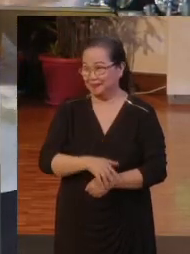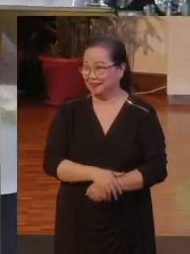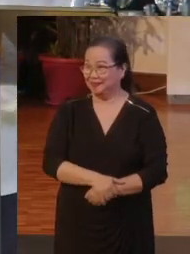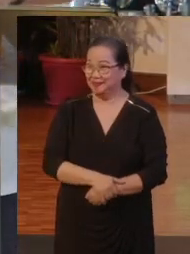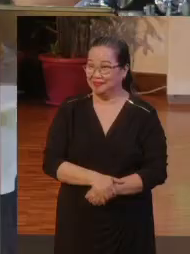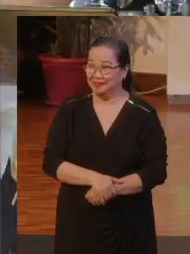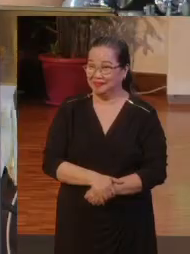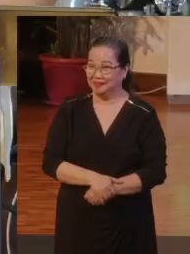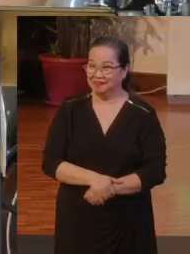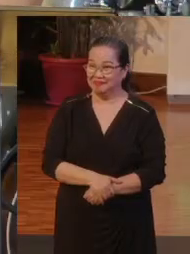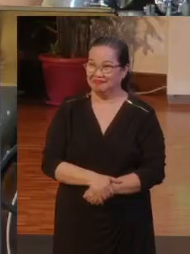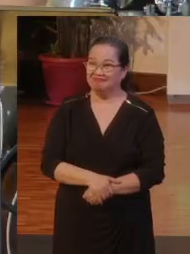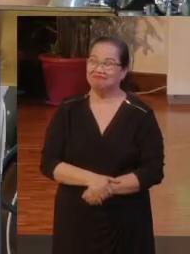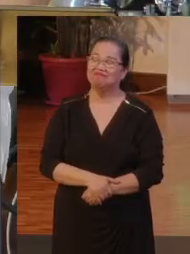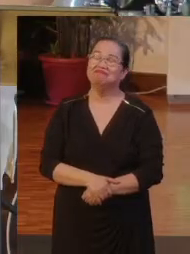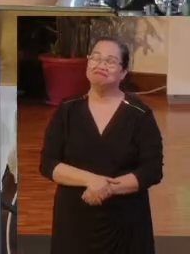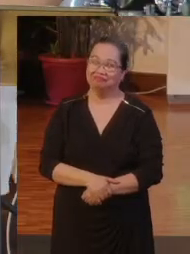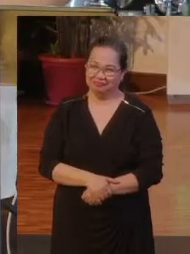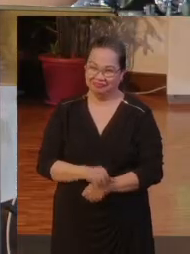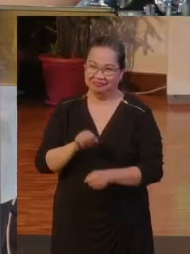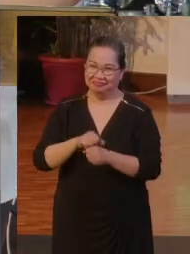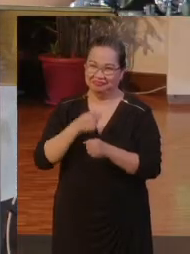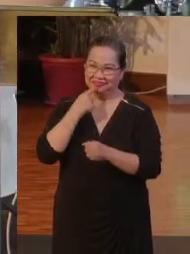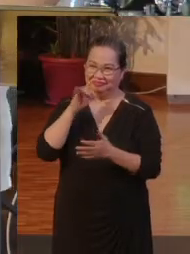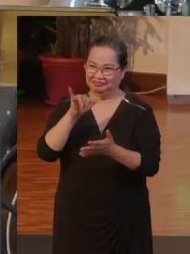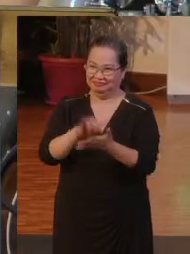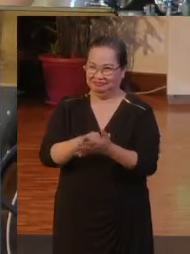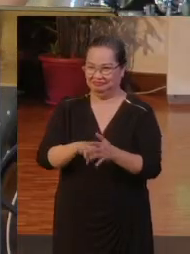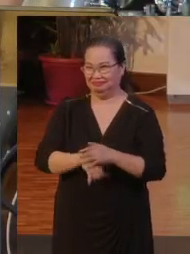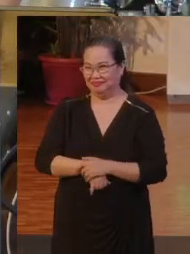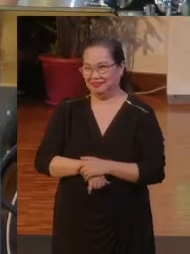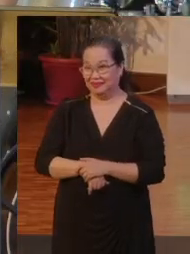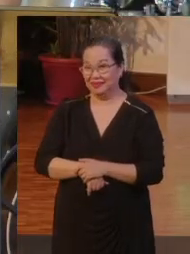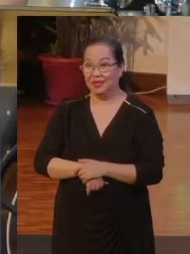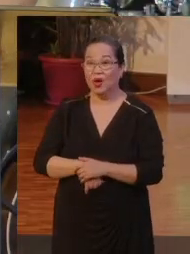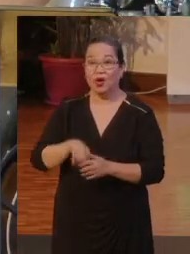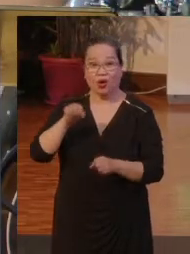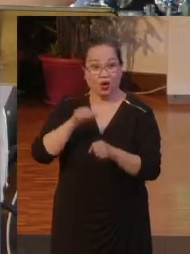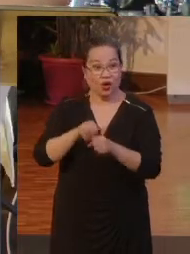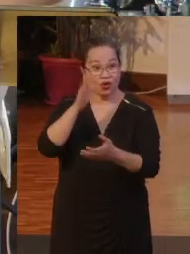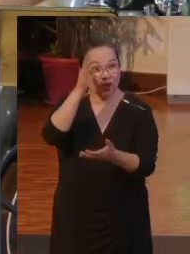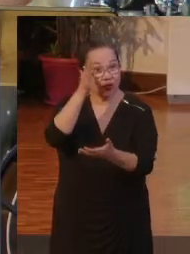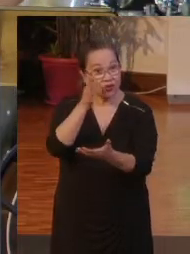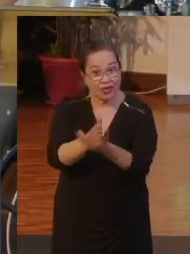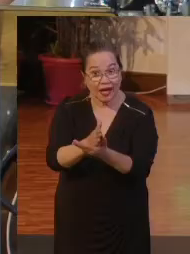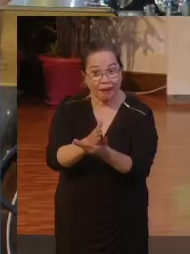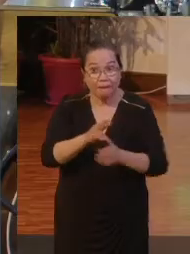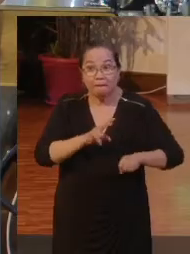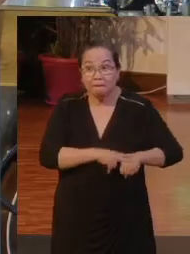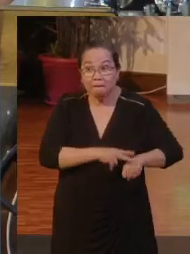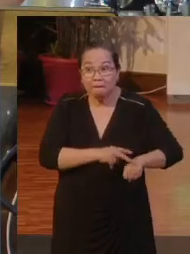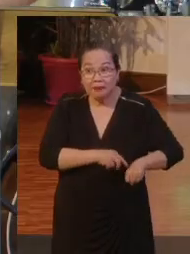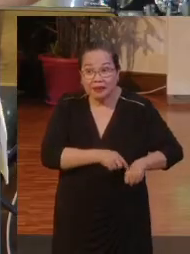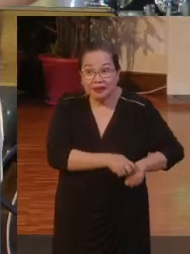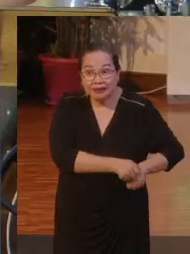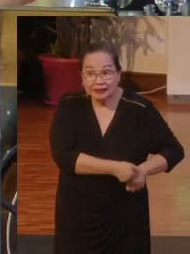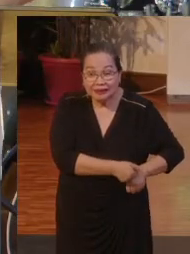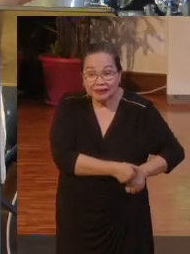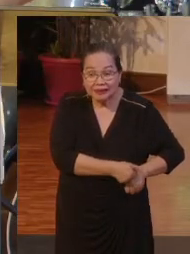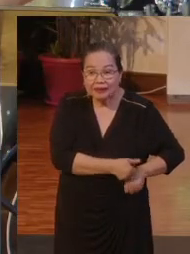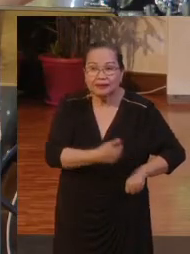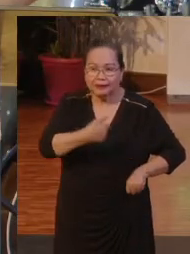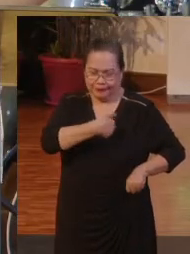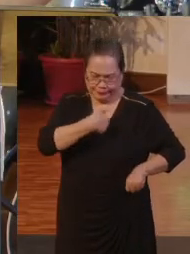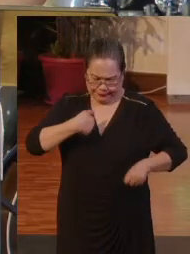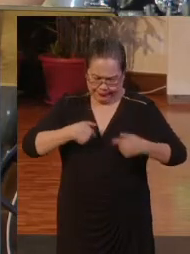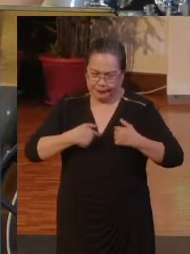Datapwat kasiya'y nagbabala sa kanila. Then put away the foreign gods that are among you and incline your heart to the